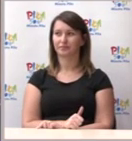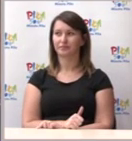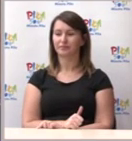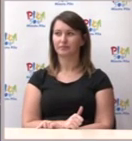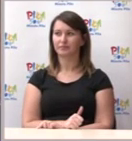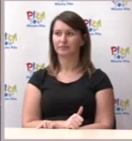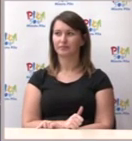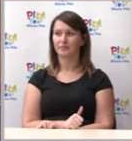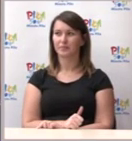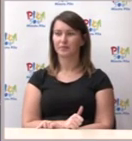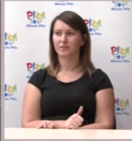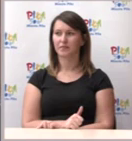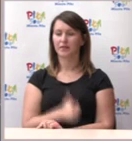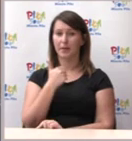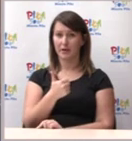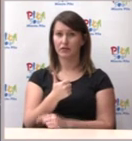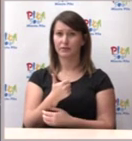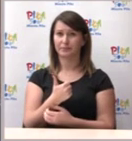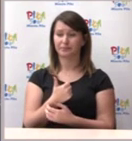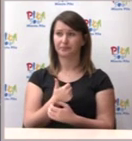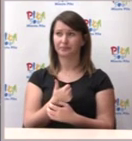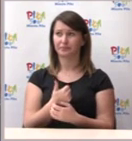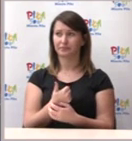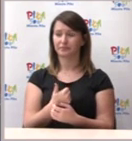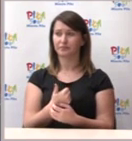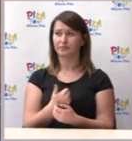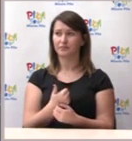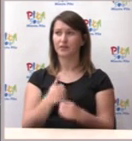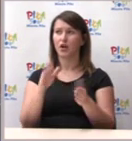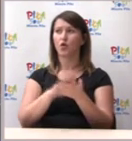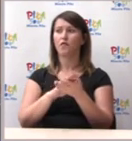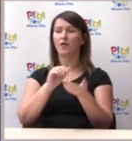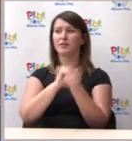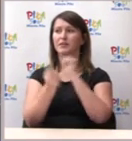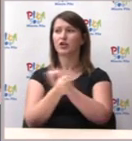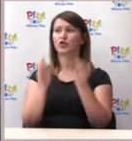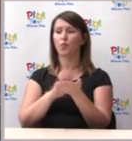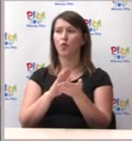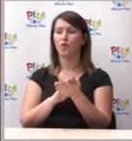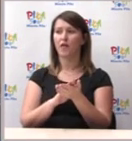kandydatów na ławników. W punkcie pierwszym Rada podjęła uchwałę zmieniającą uchwałę nr